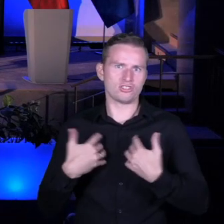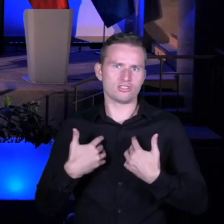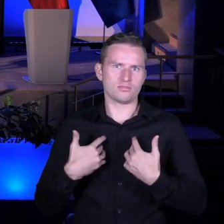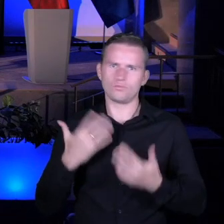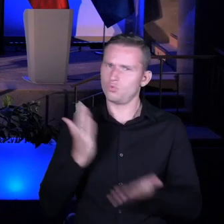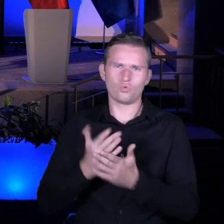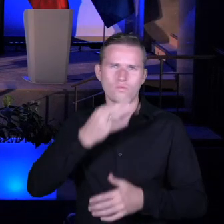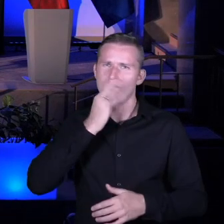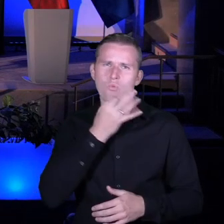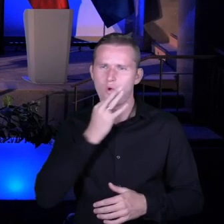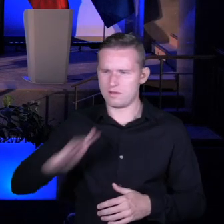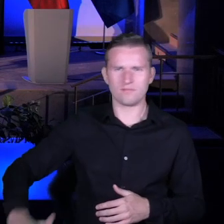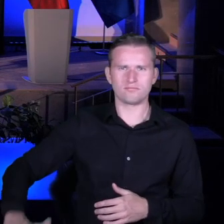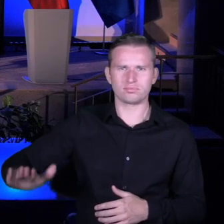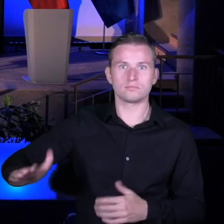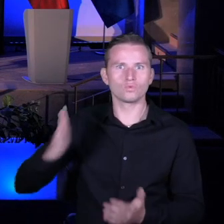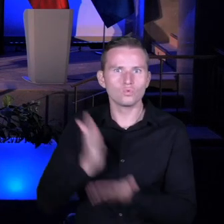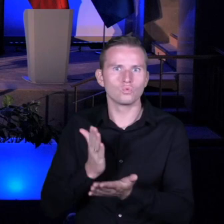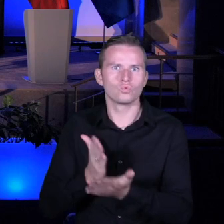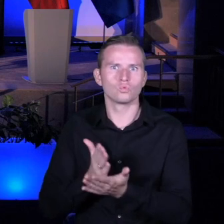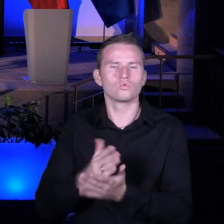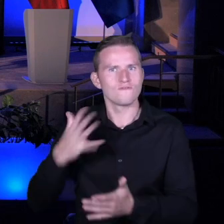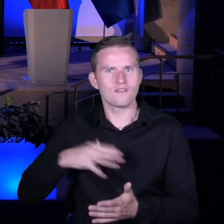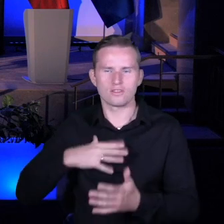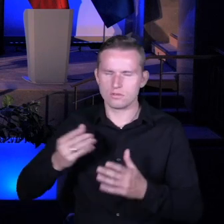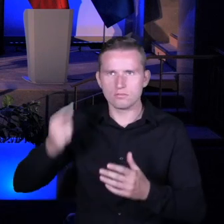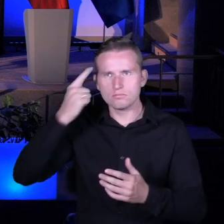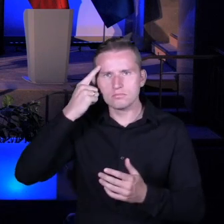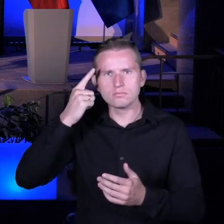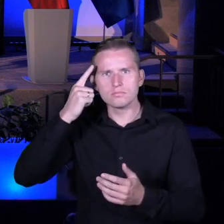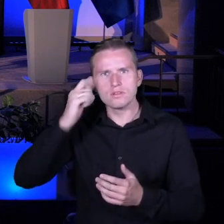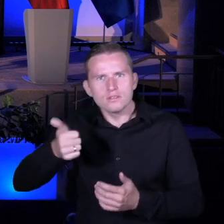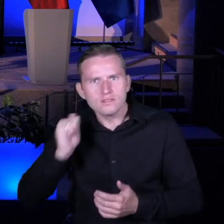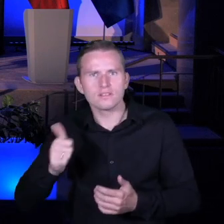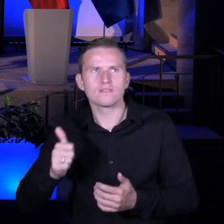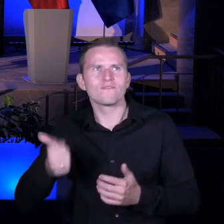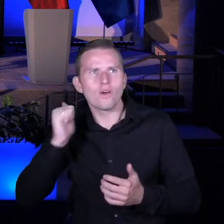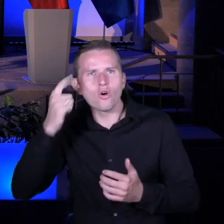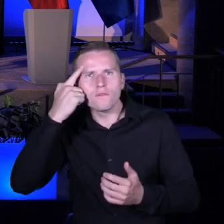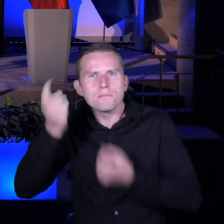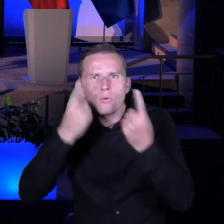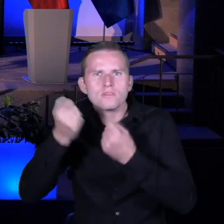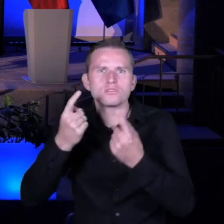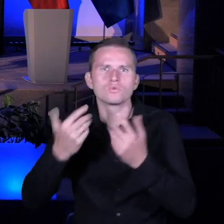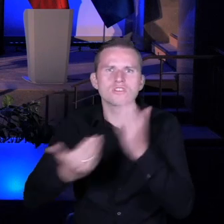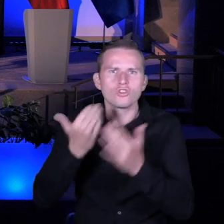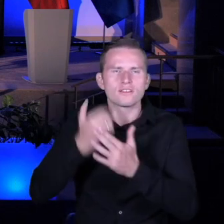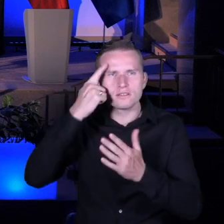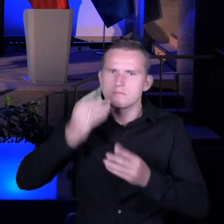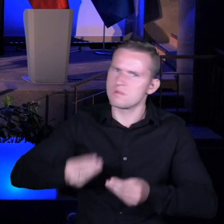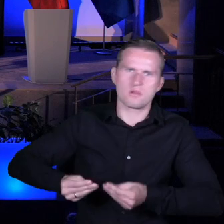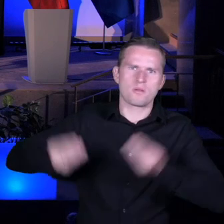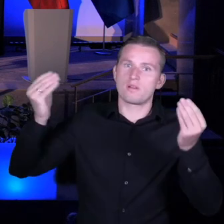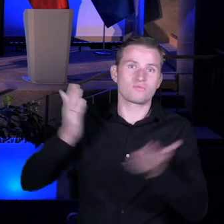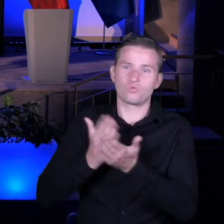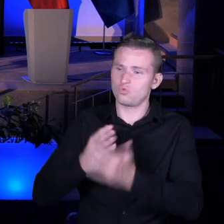stąd też warto je rozwijać i kształtować i zaszczepiać od najmłodszych lat i przez